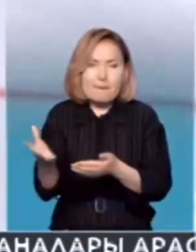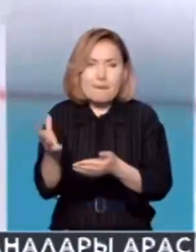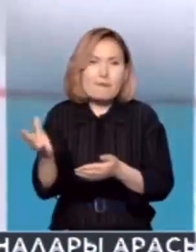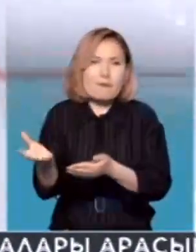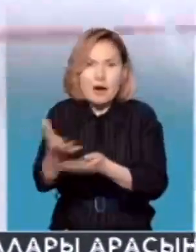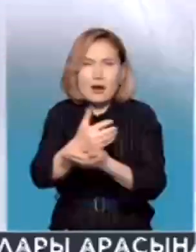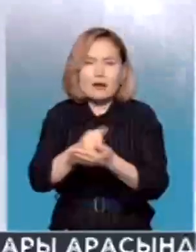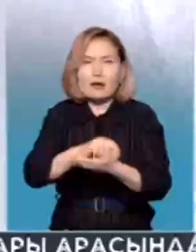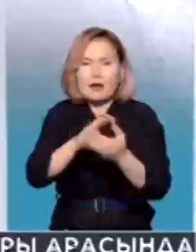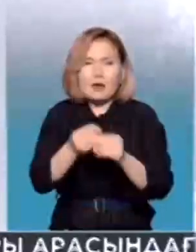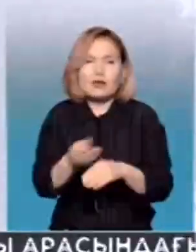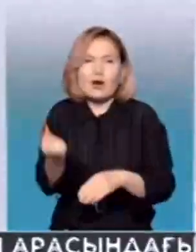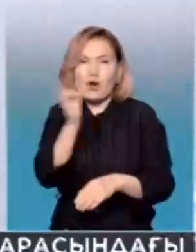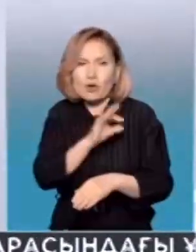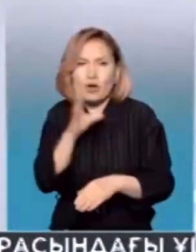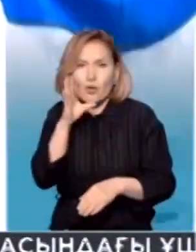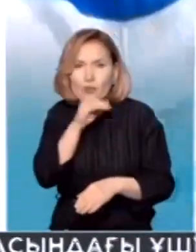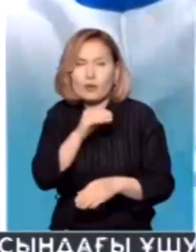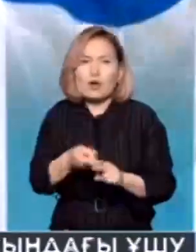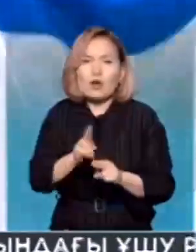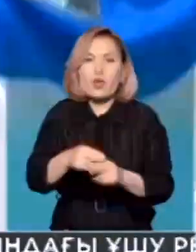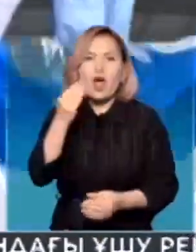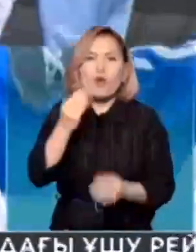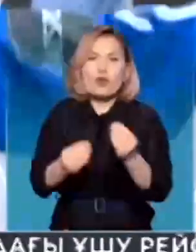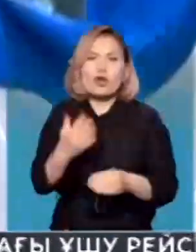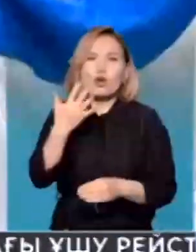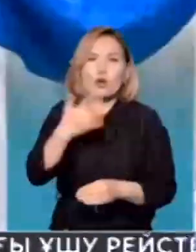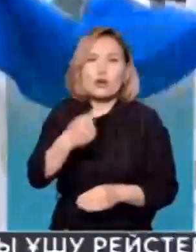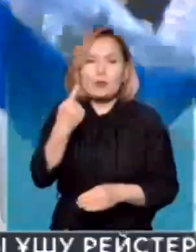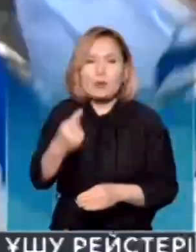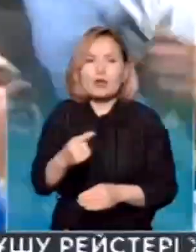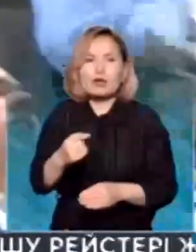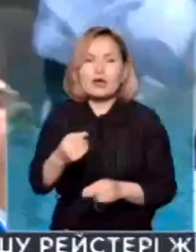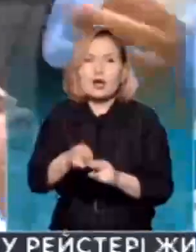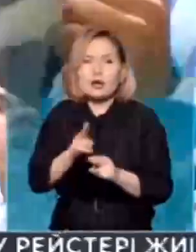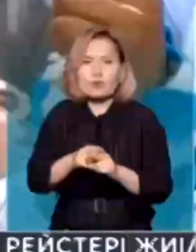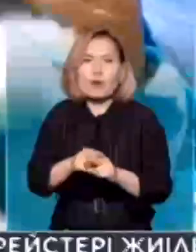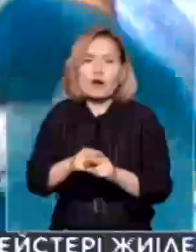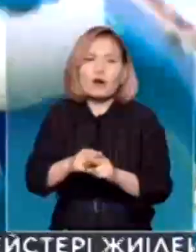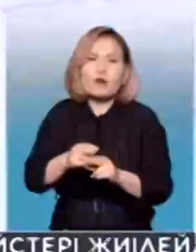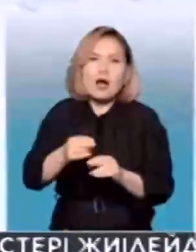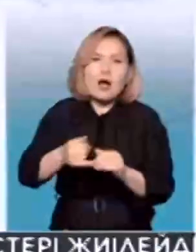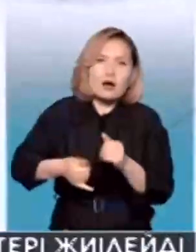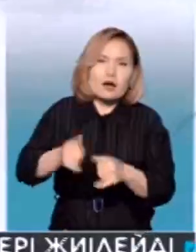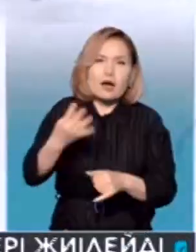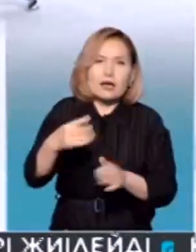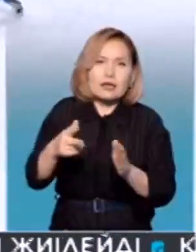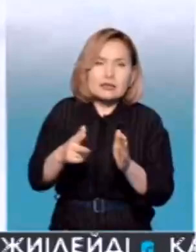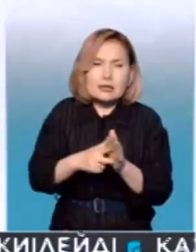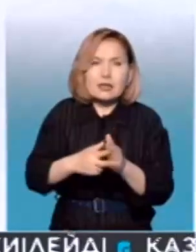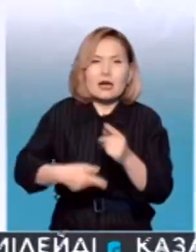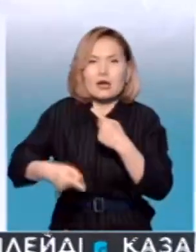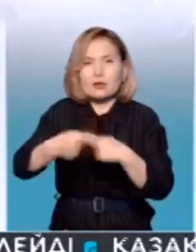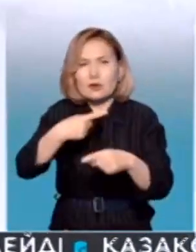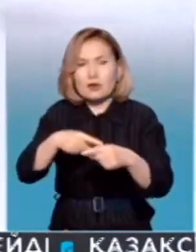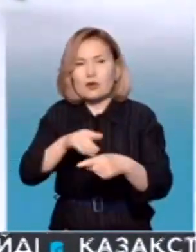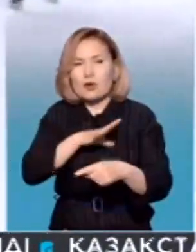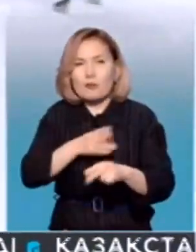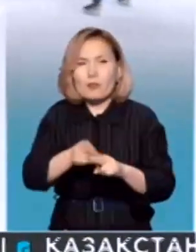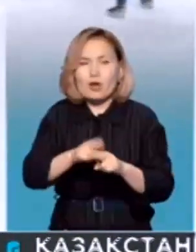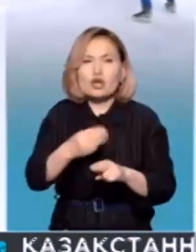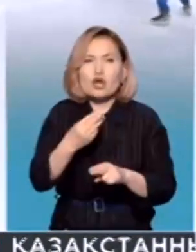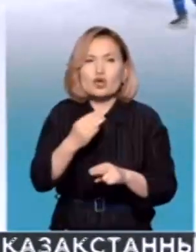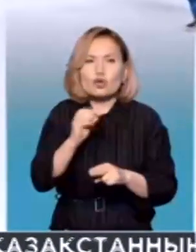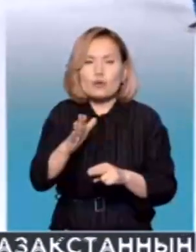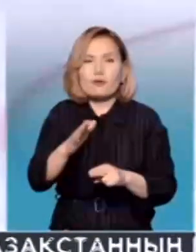пайдаланып қарсыласын ұтып кетті. Ойында 51 соққының 48-ін қайтарған қақпашы Андрей Шутов үздік